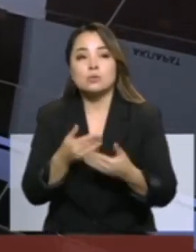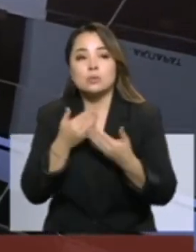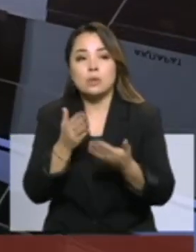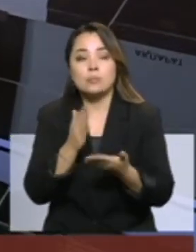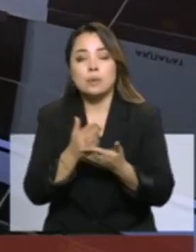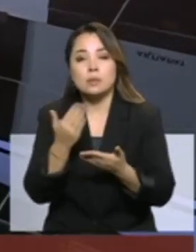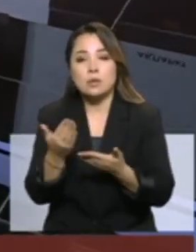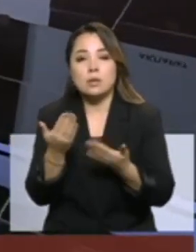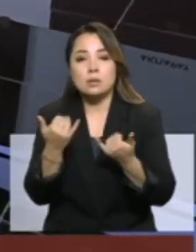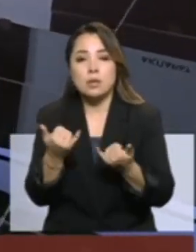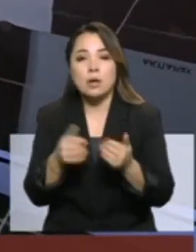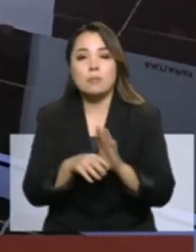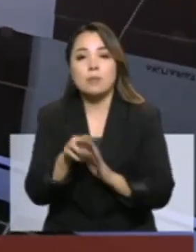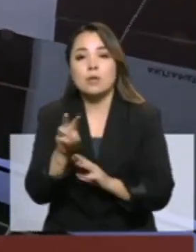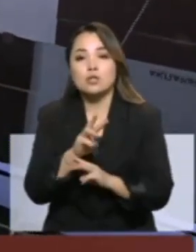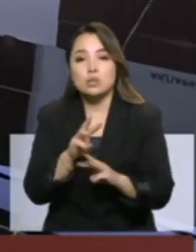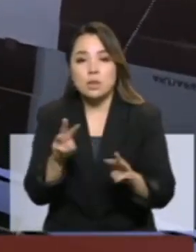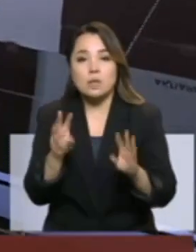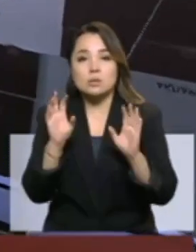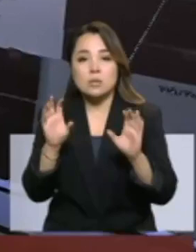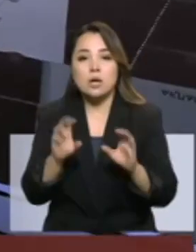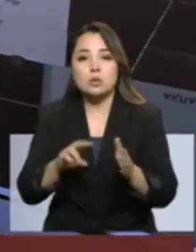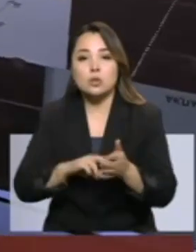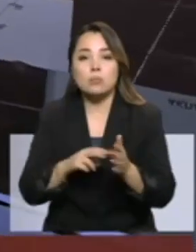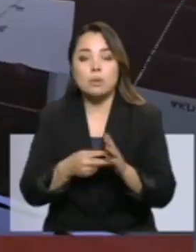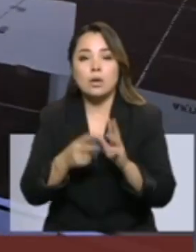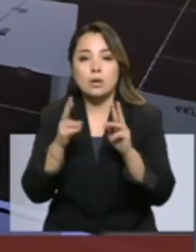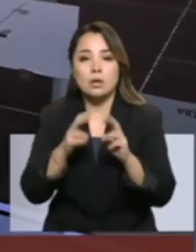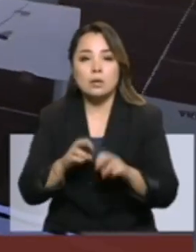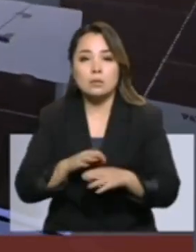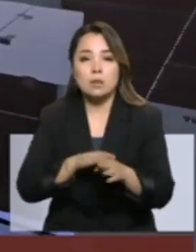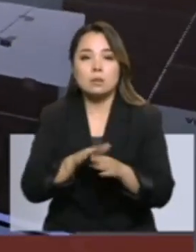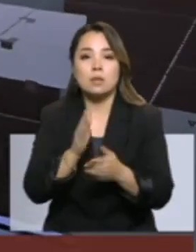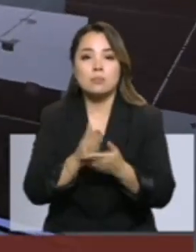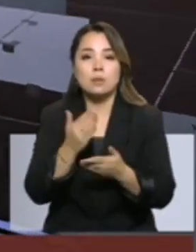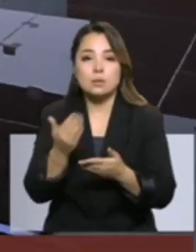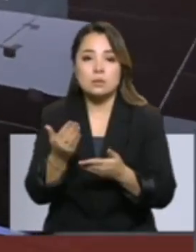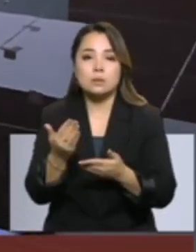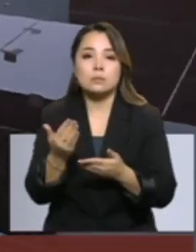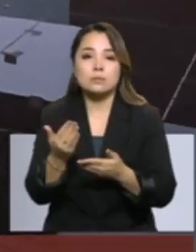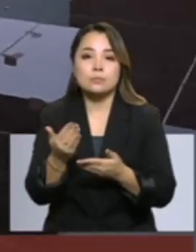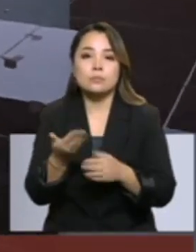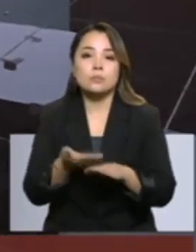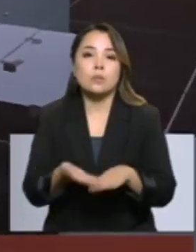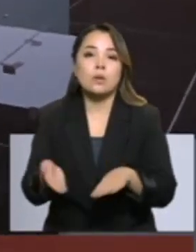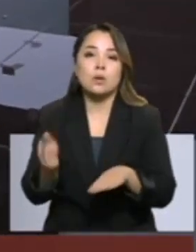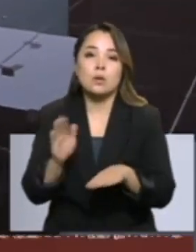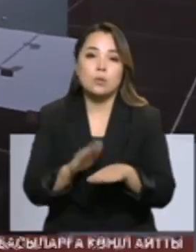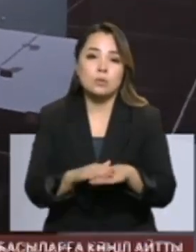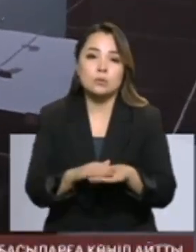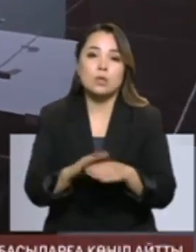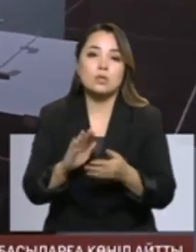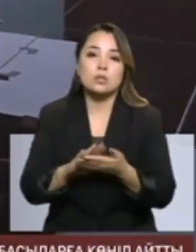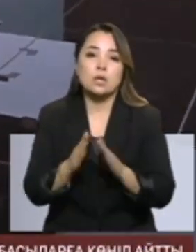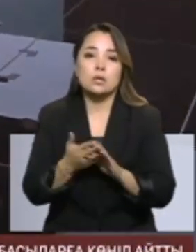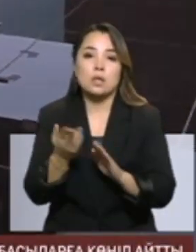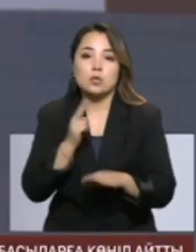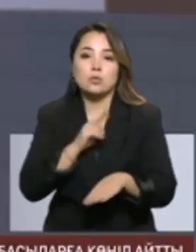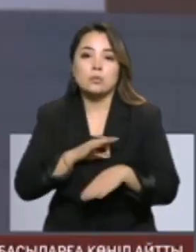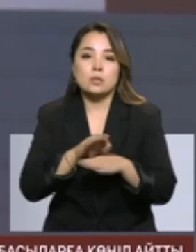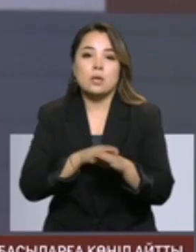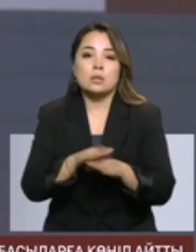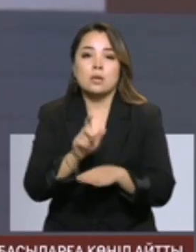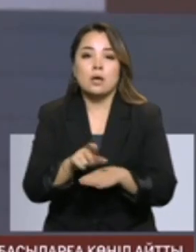беретін болсам, қазір мәжілісте заң жобасы қаралып жатыр. Ол мына ауыр жағдайда жұмыс істейтін азаматтар